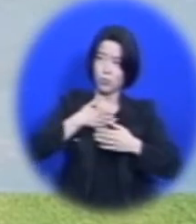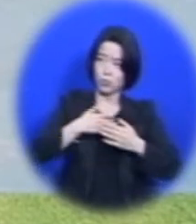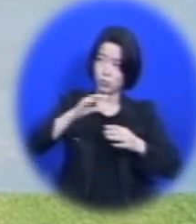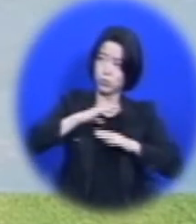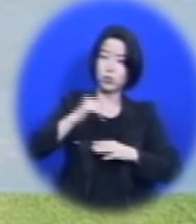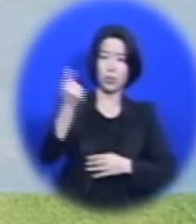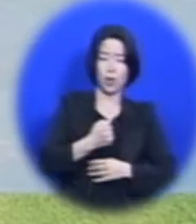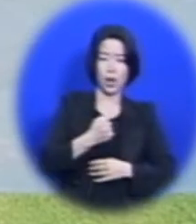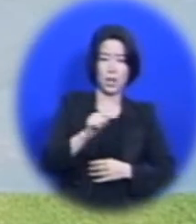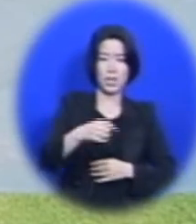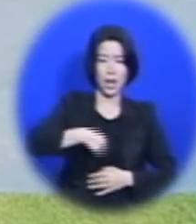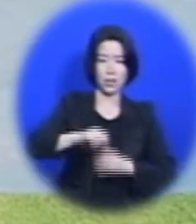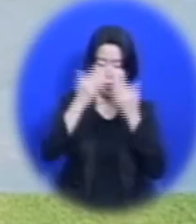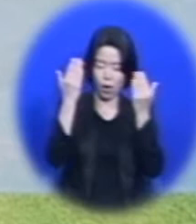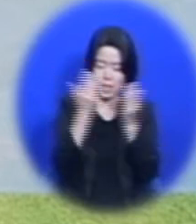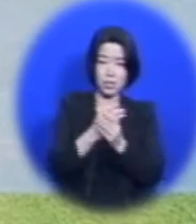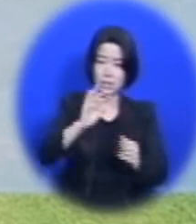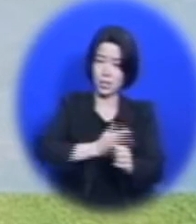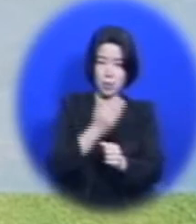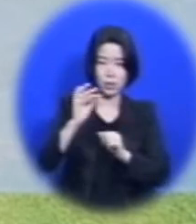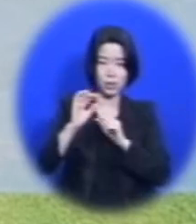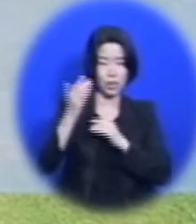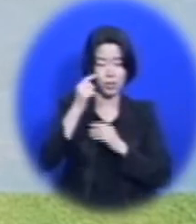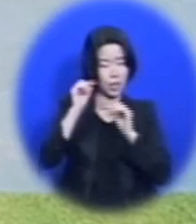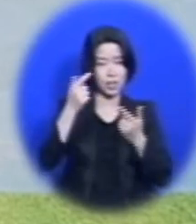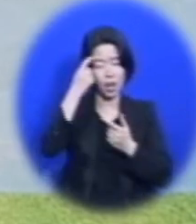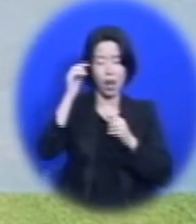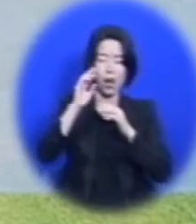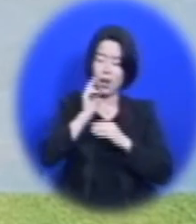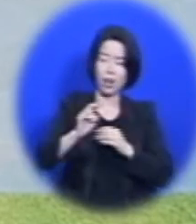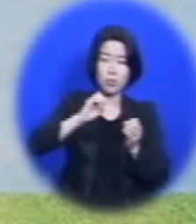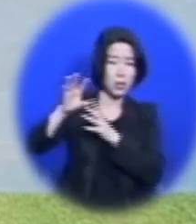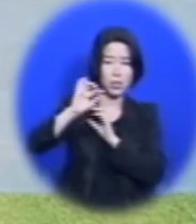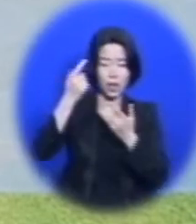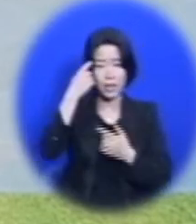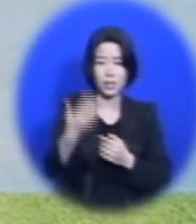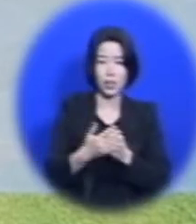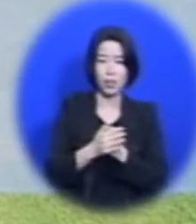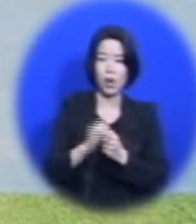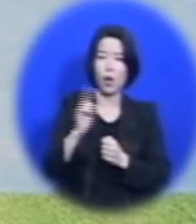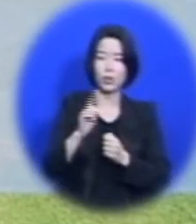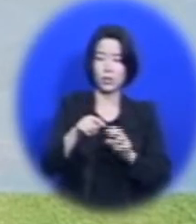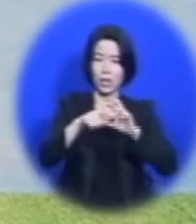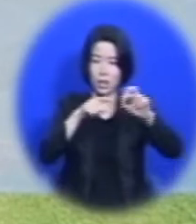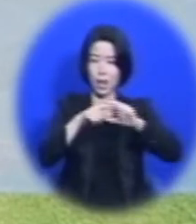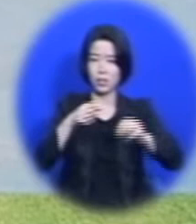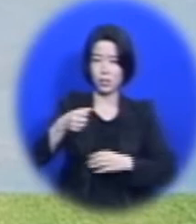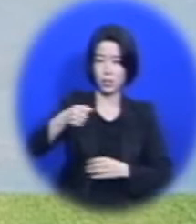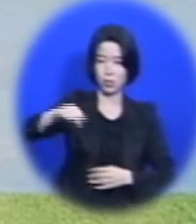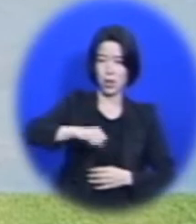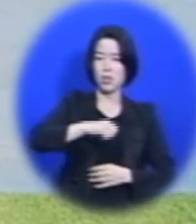아들 완전히 망하는 거 아니야? 잘못되는 거 아니야? 아주 버리는 거 아니야? 어떤 때는 칼을 들고 죽겠다고